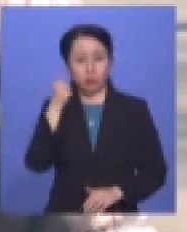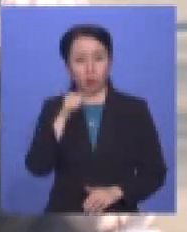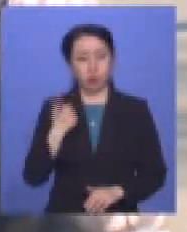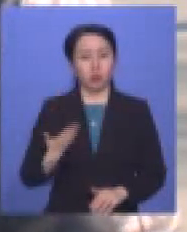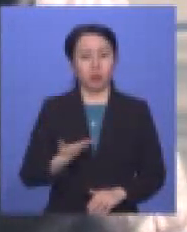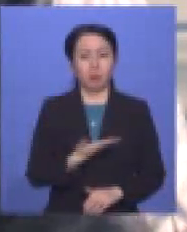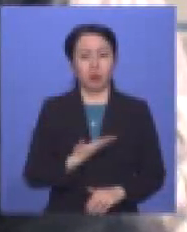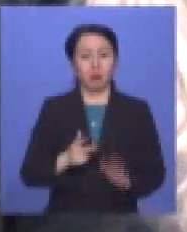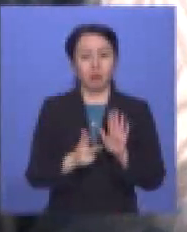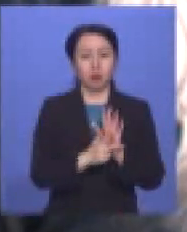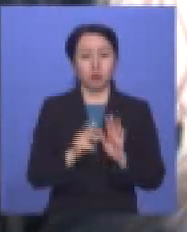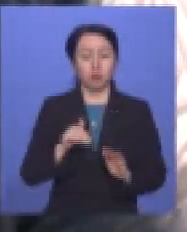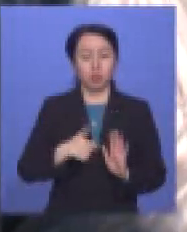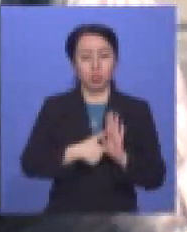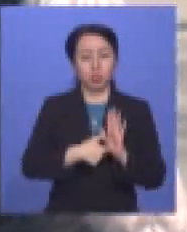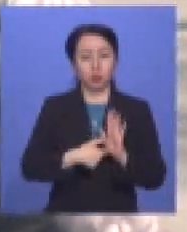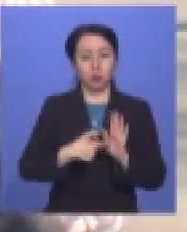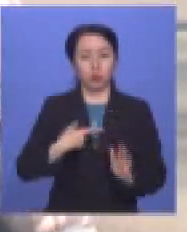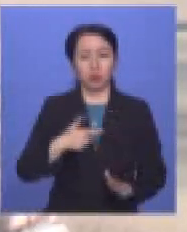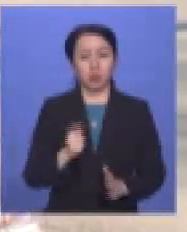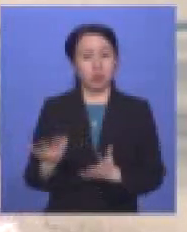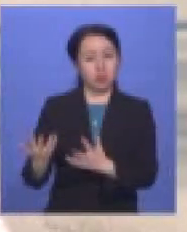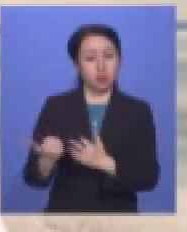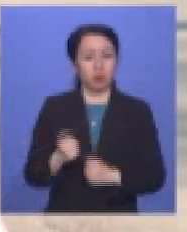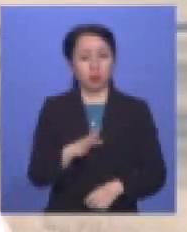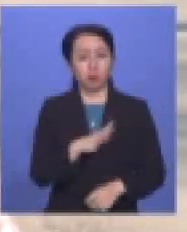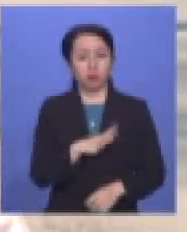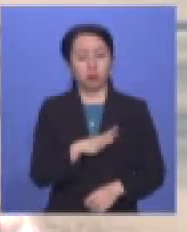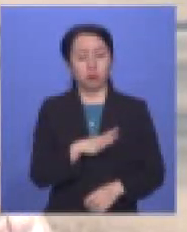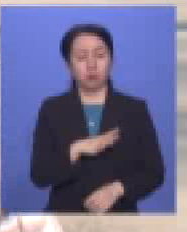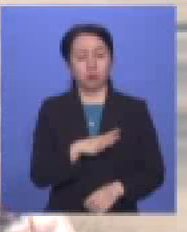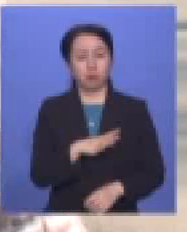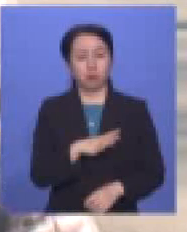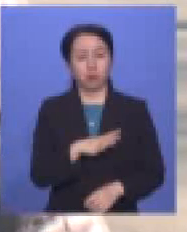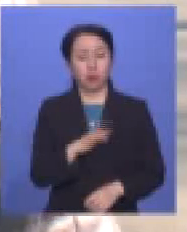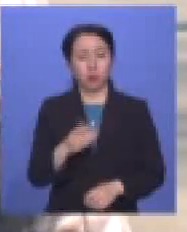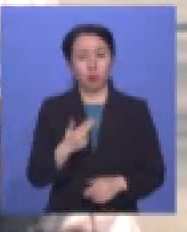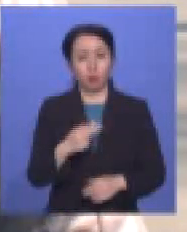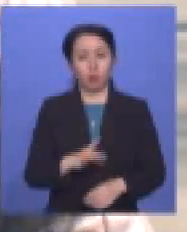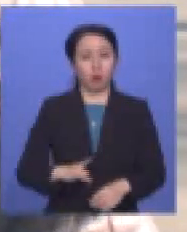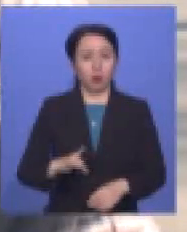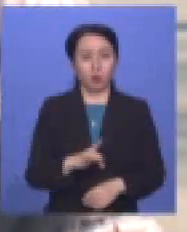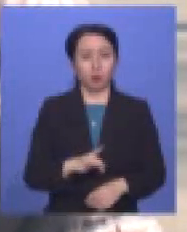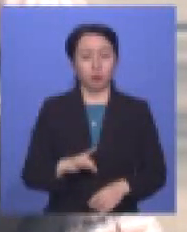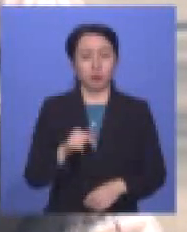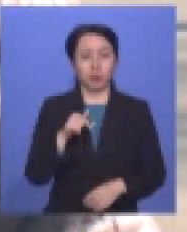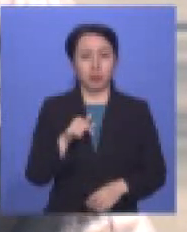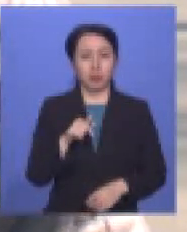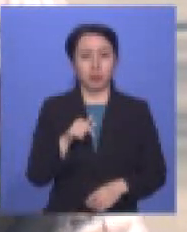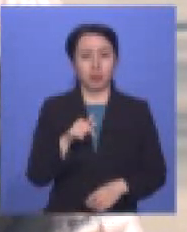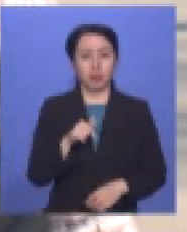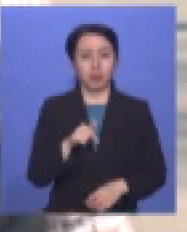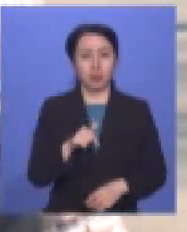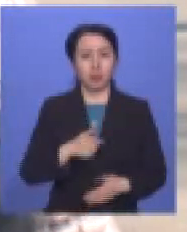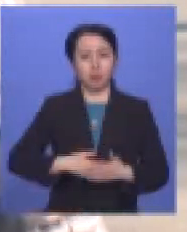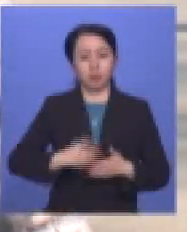мы 8600 гектаров изъяли, значит, по району. Вот из них, вот как